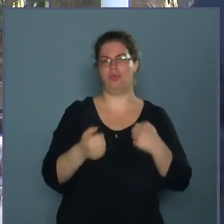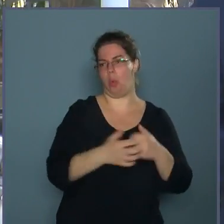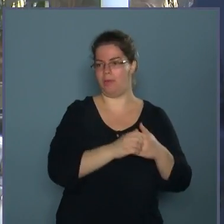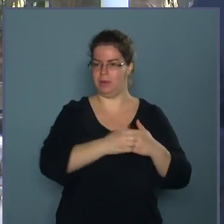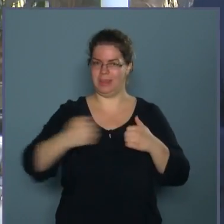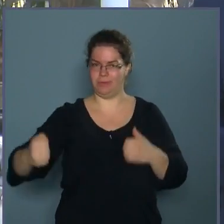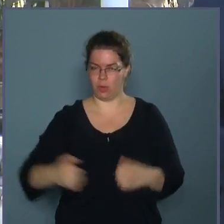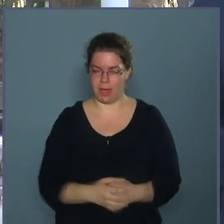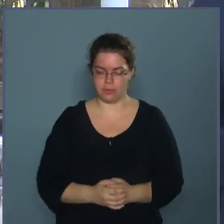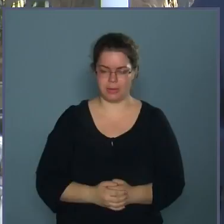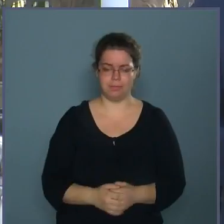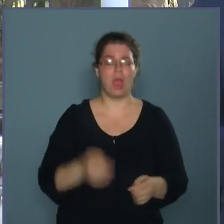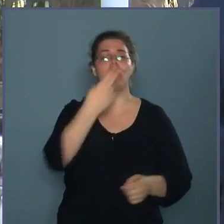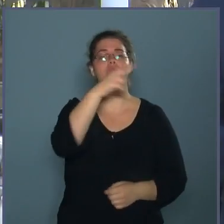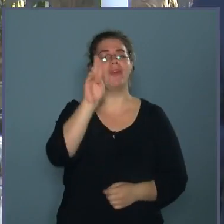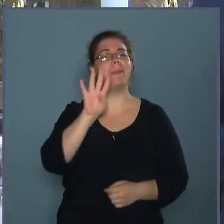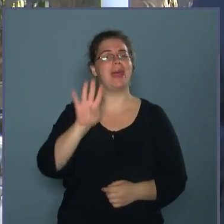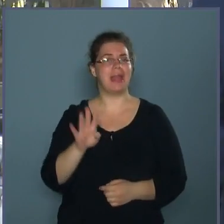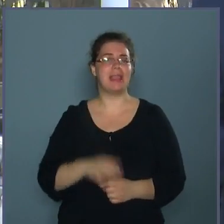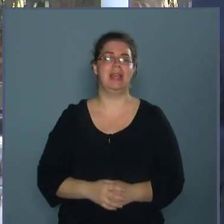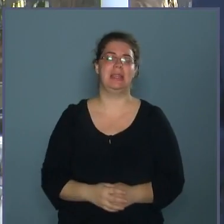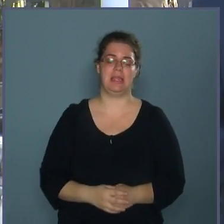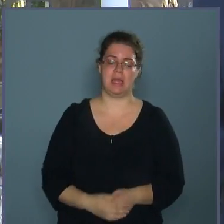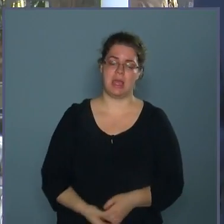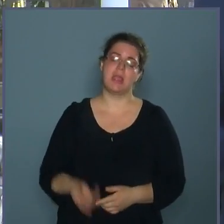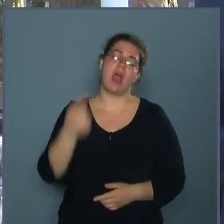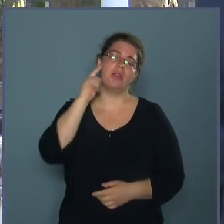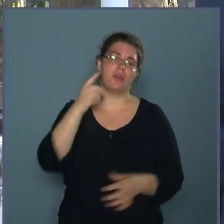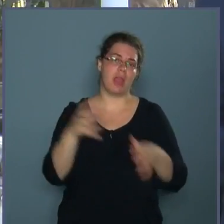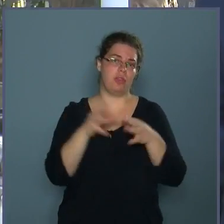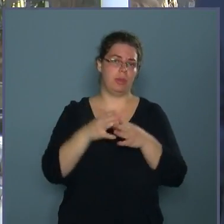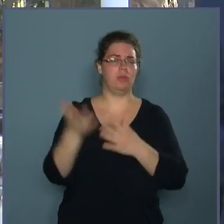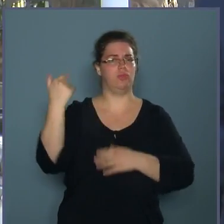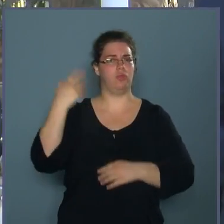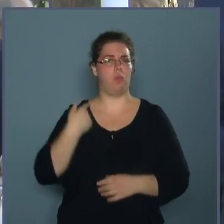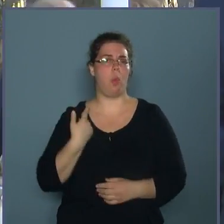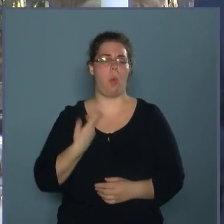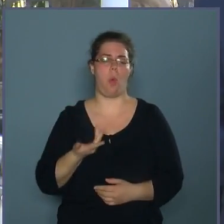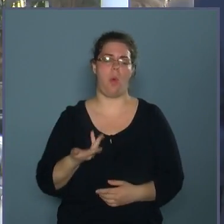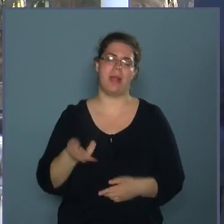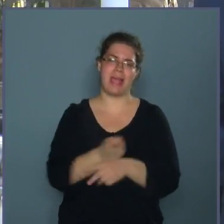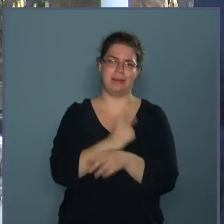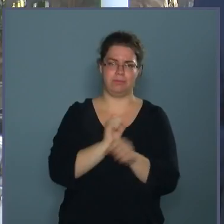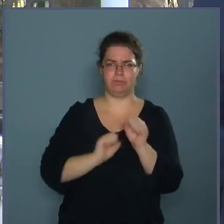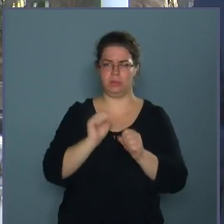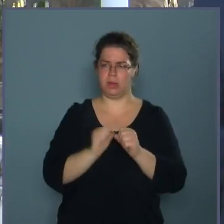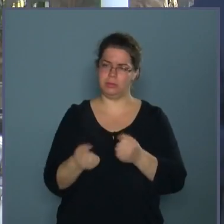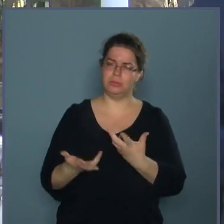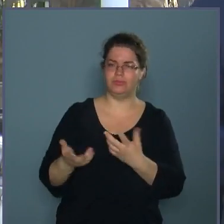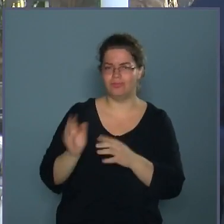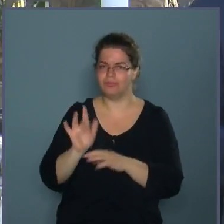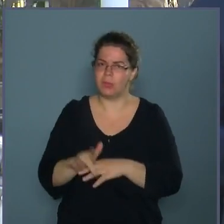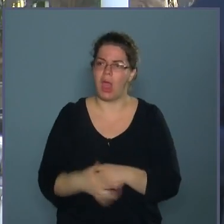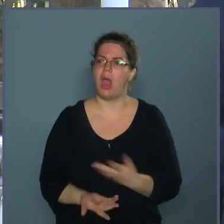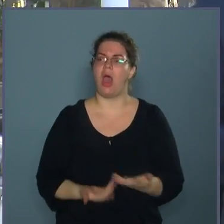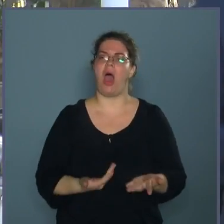kivonását. November 4-én a szovjet csapatok és volt államvédelmista csatlósaik ellen felvette a